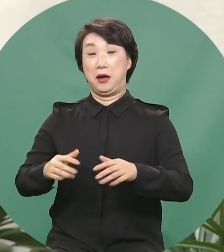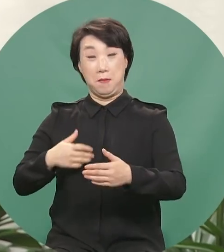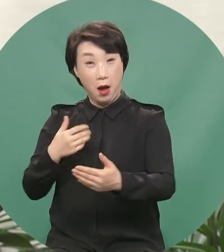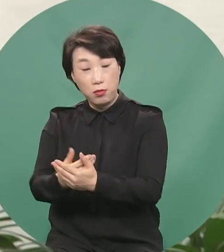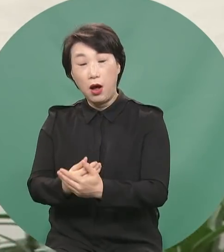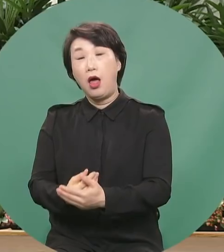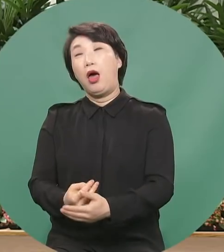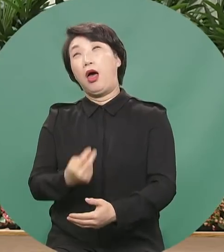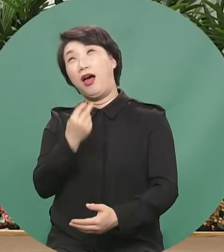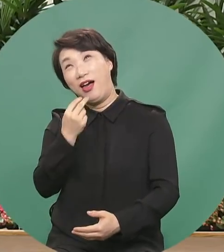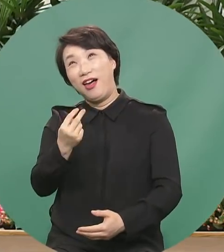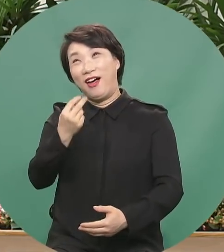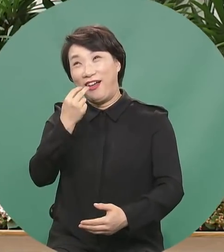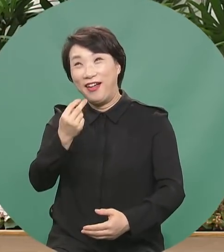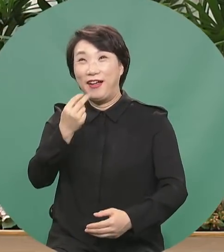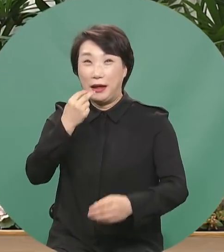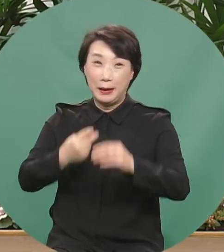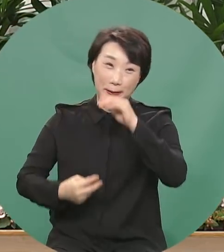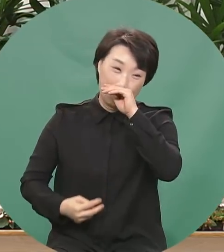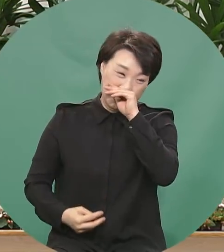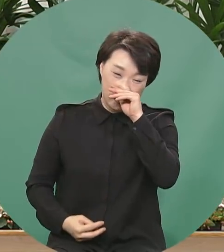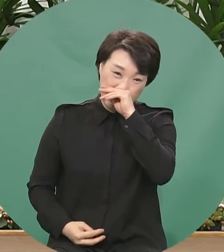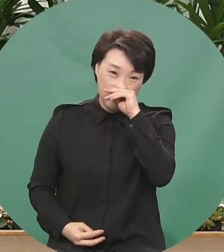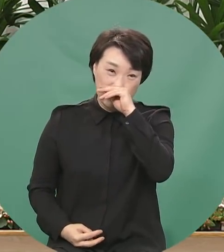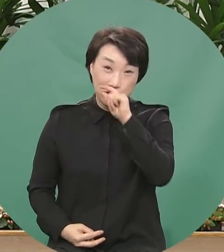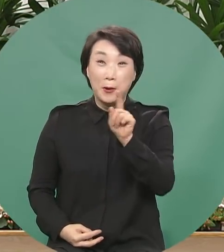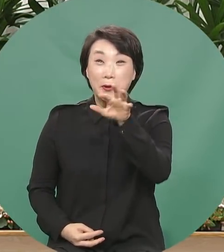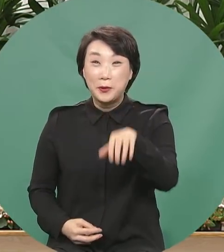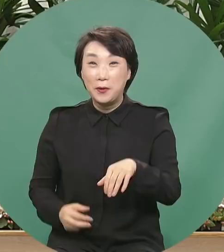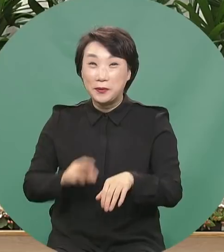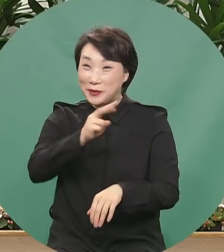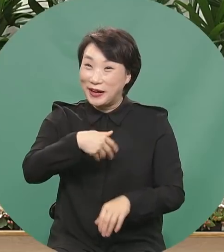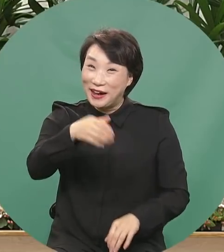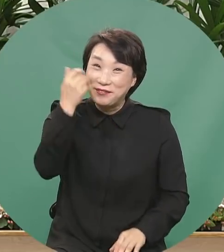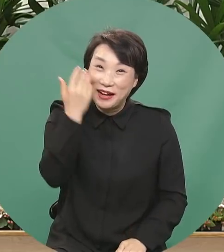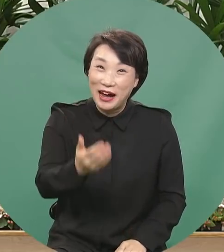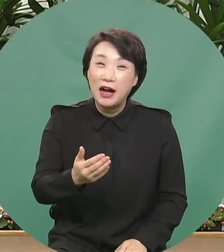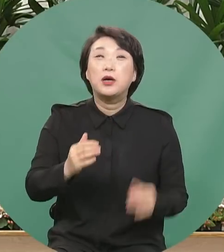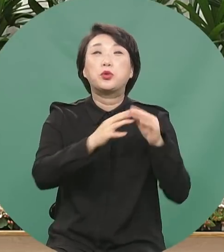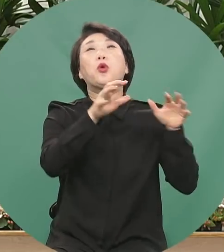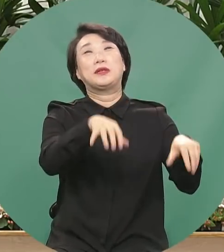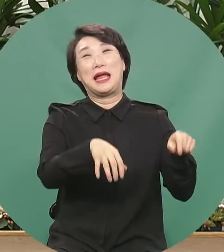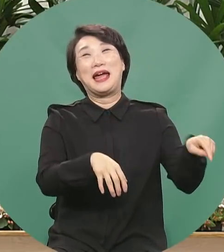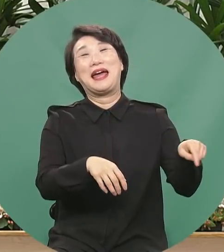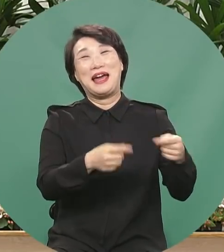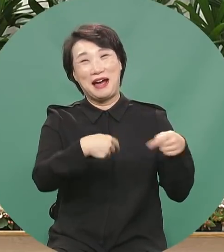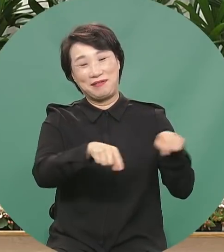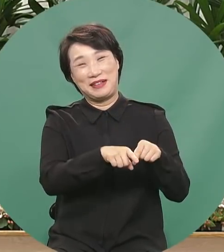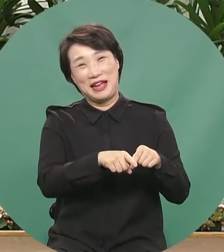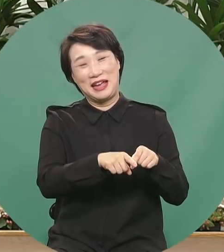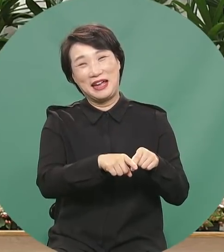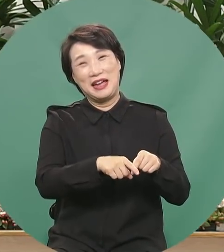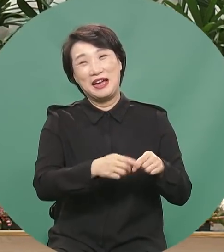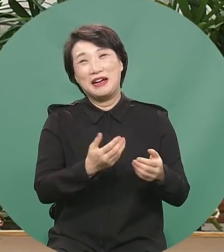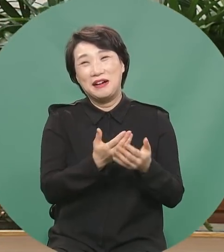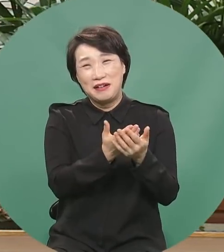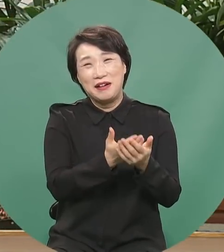허기져서 허가면서 이제 어디로 오느냐, 자기 동네 같이 얻어먹던 거지들 앞에